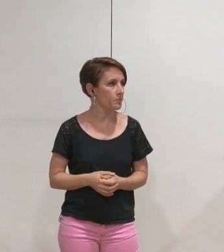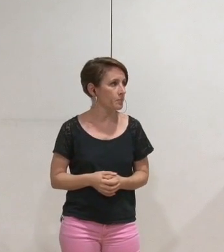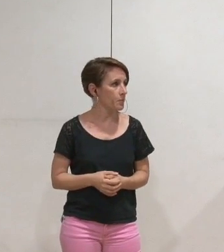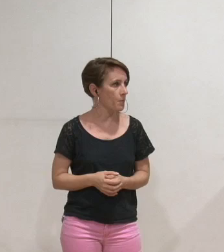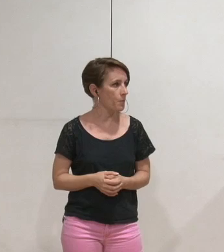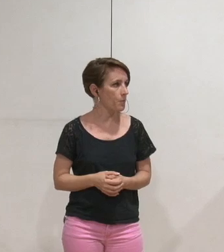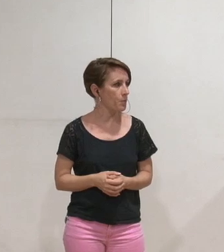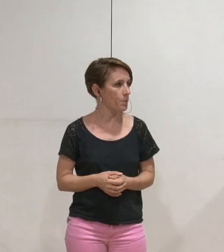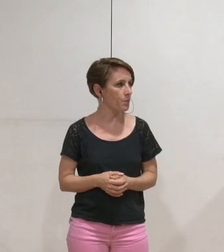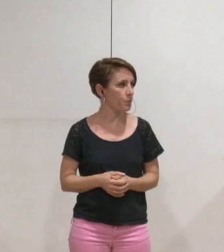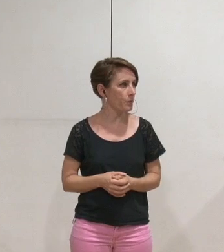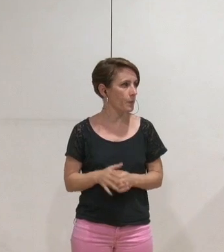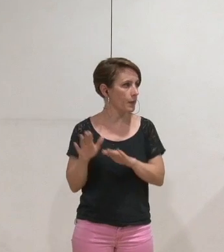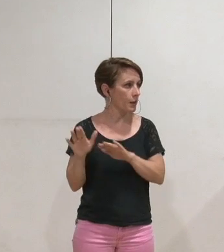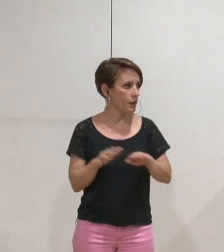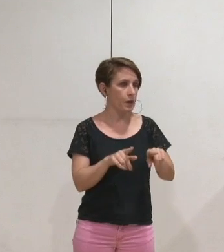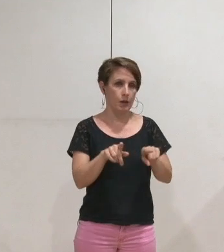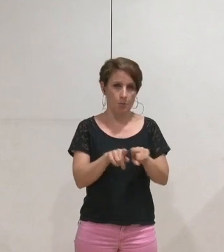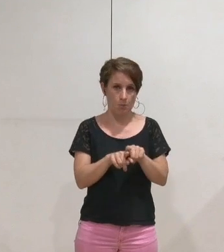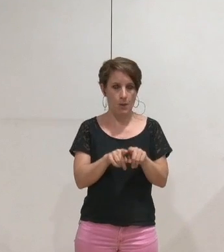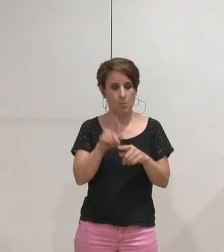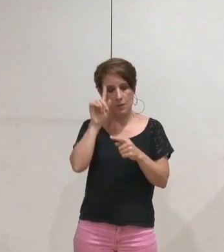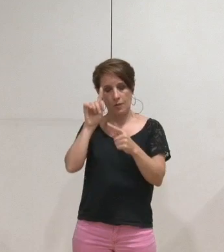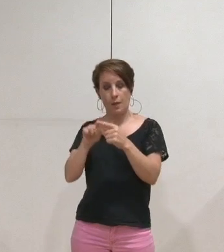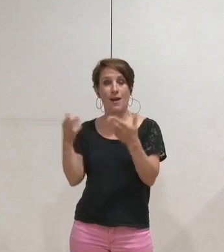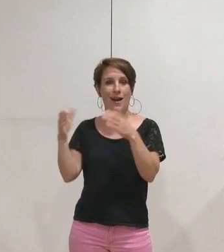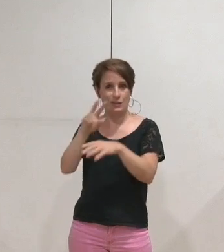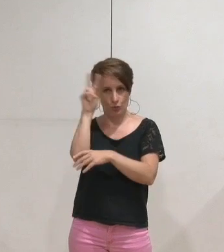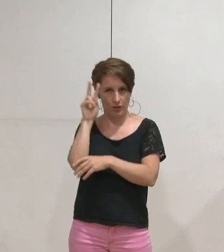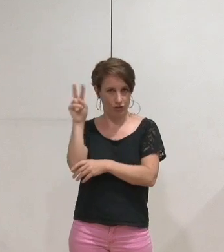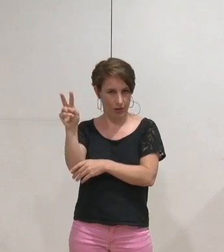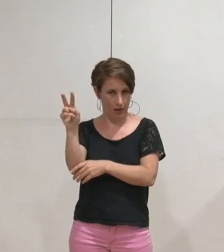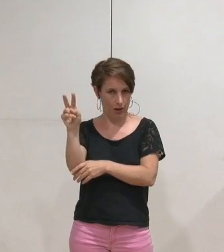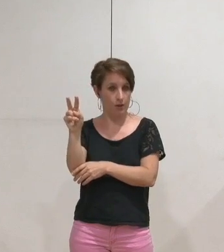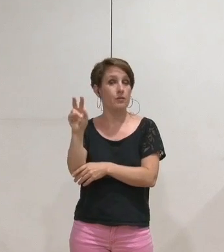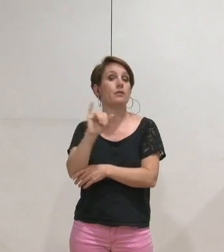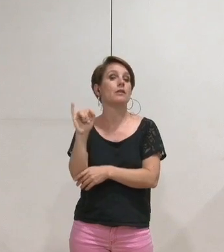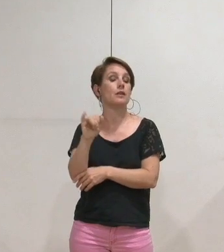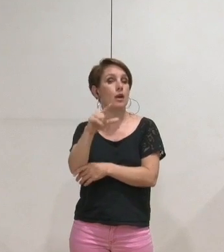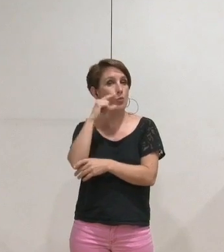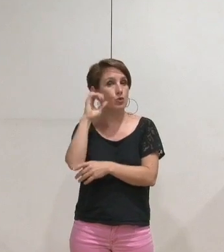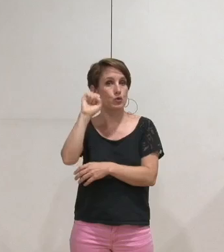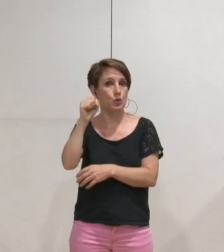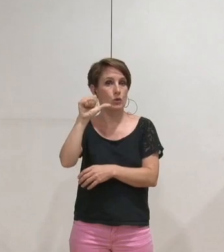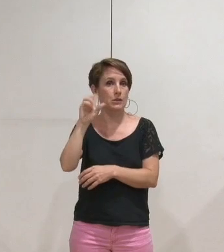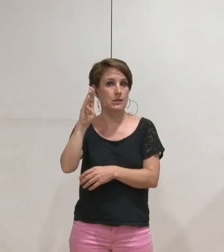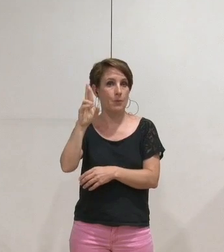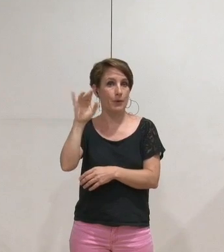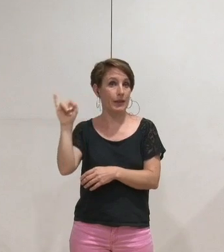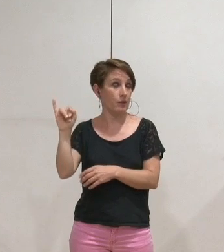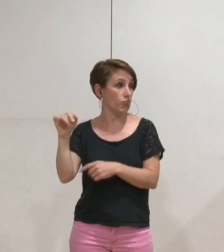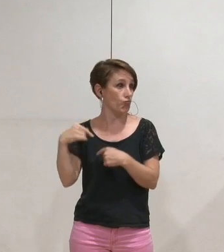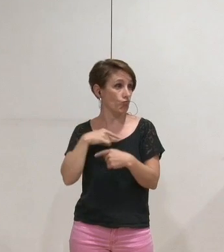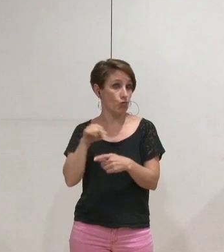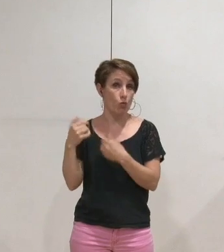poste et idem pour l'assemblée générale ce serez monsieur Sabri donc que nous proposons